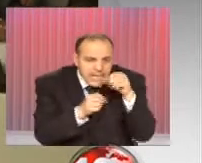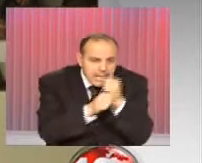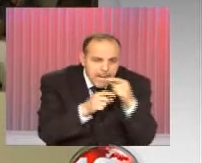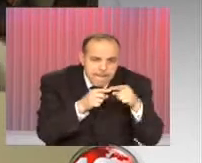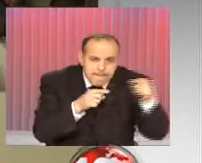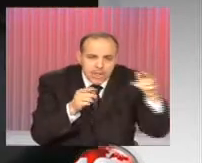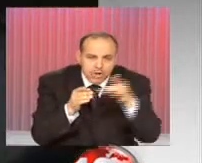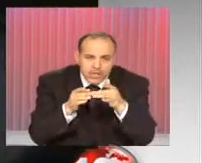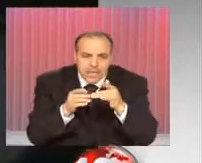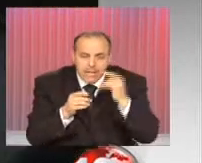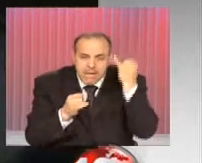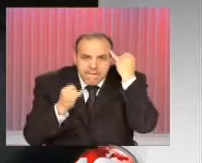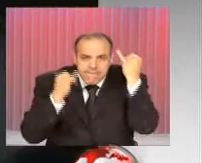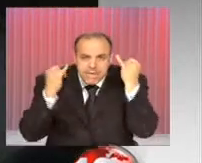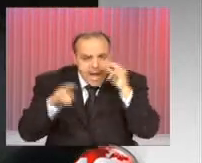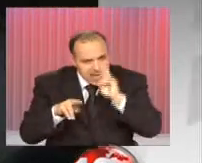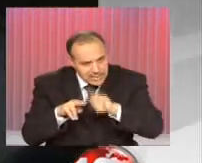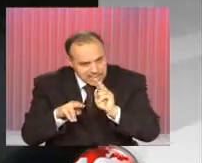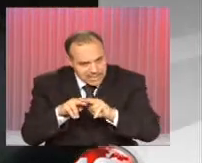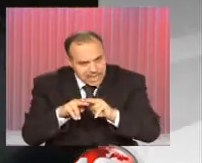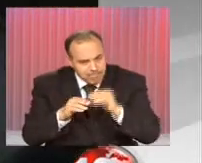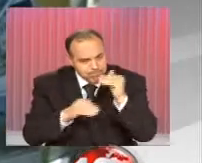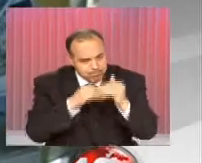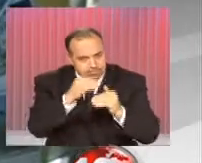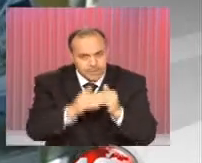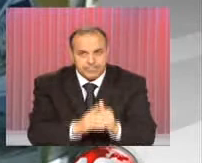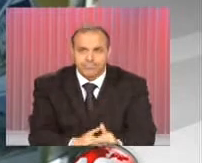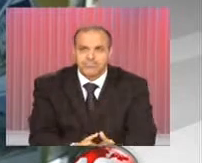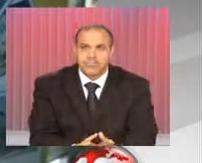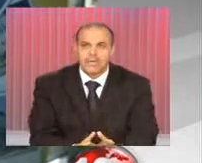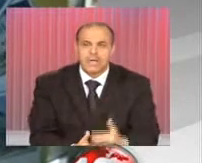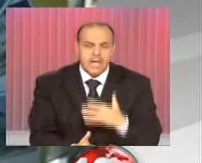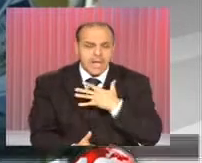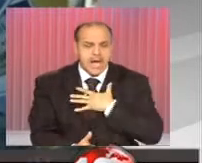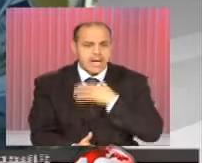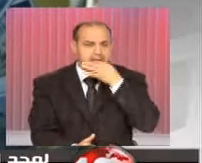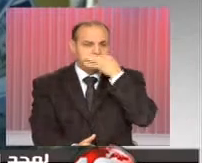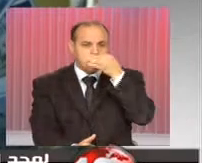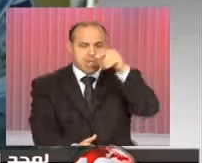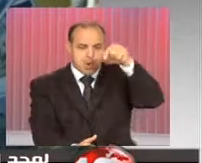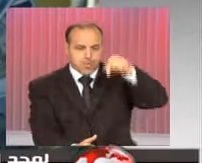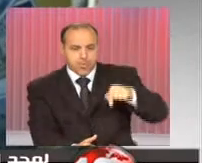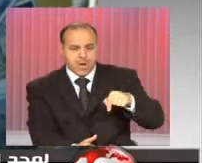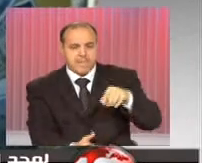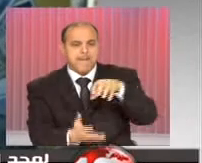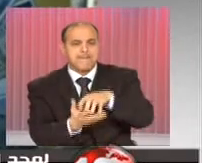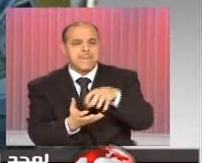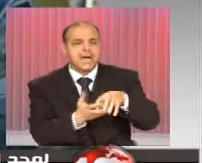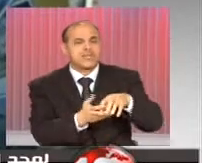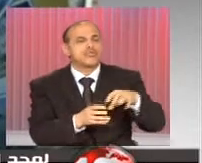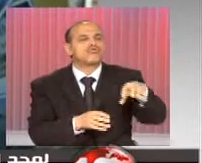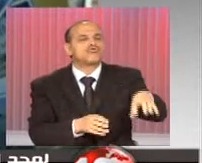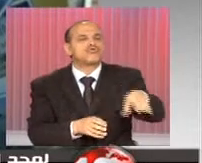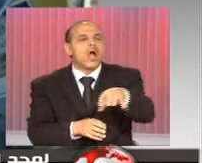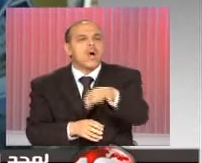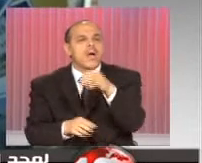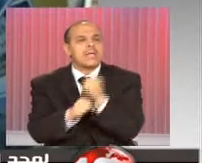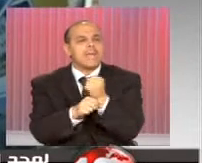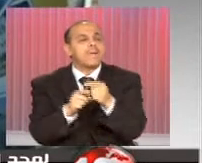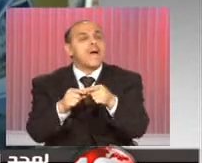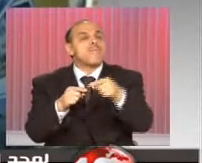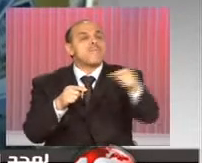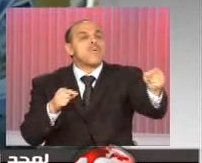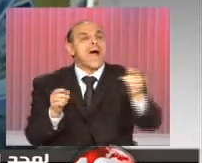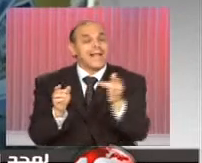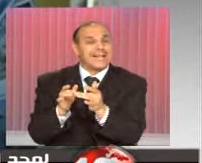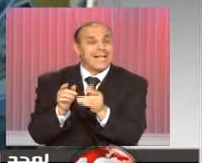بعد واقترحوا إصلاحات للتطوير. احنا نتحدث على في اليوم هذا على مراكز الجهويه للعمل عن بعد،